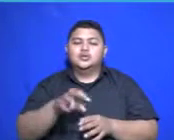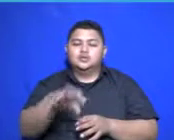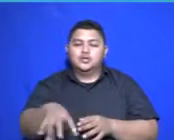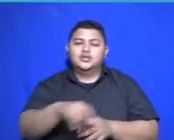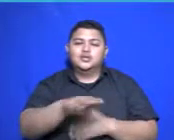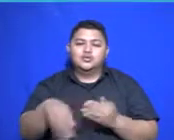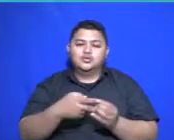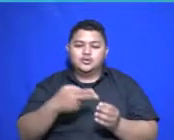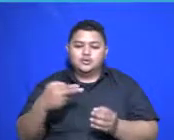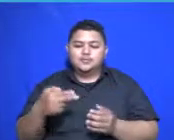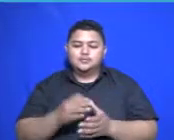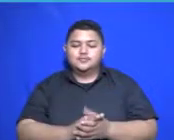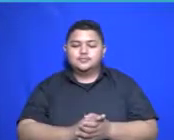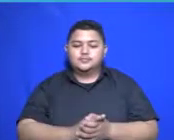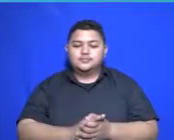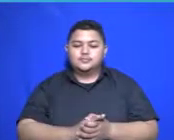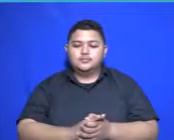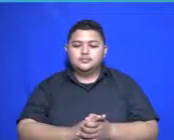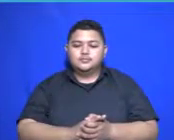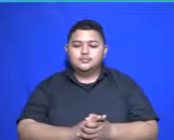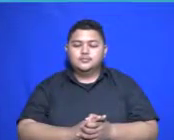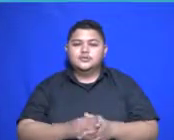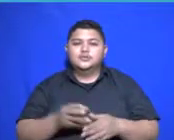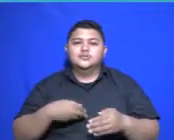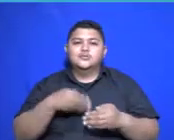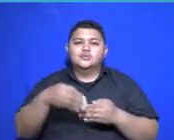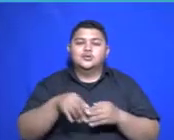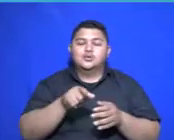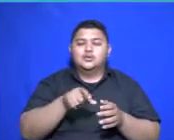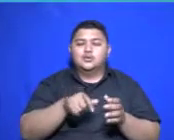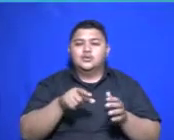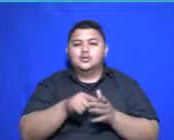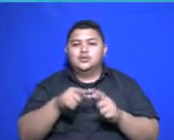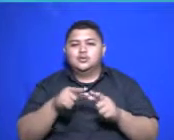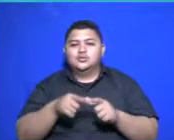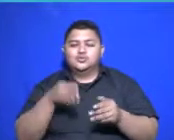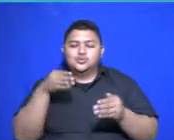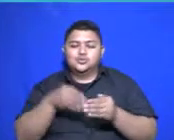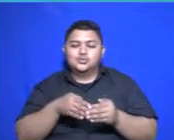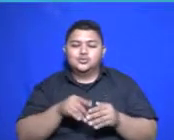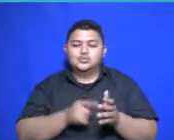Kemudian perencanaan penyaluran dan alokasi khusus mulai tahun